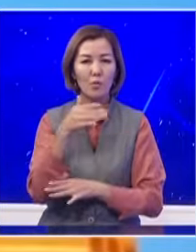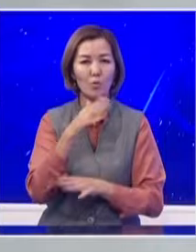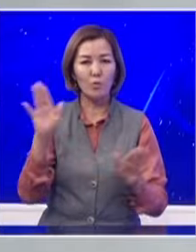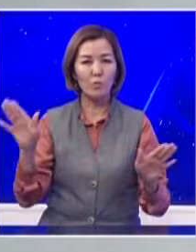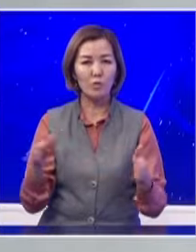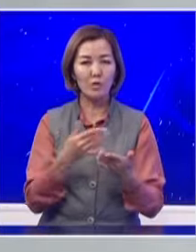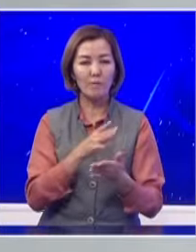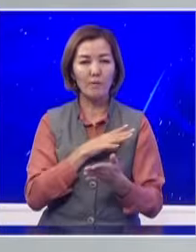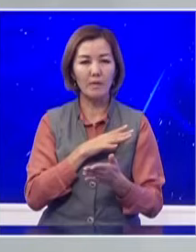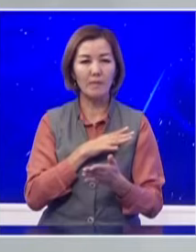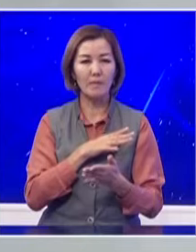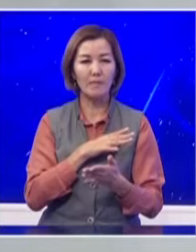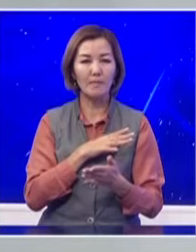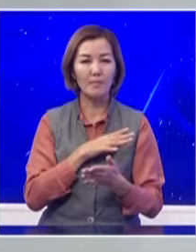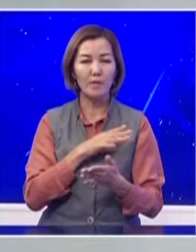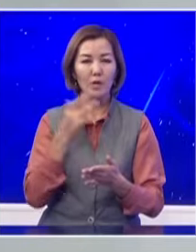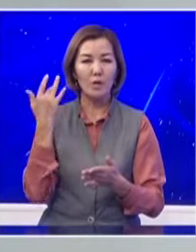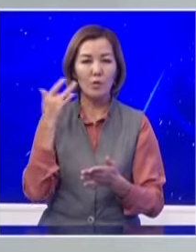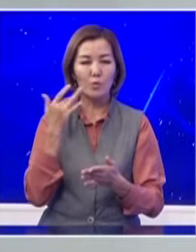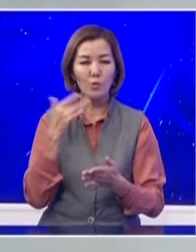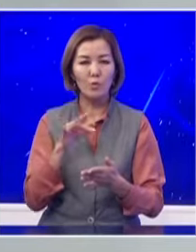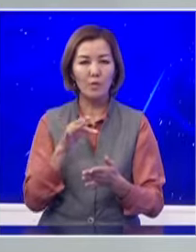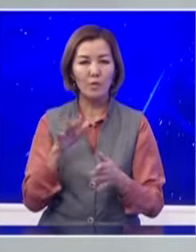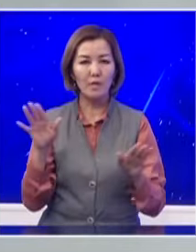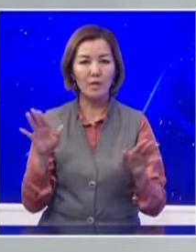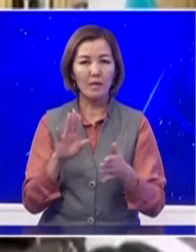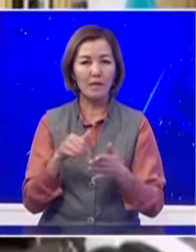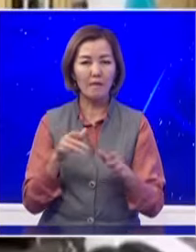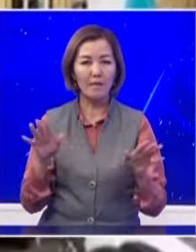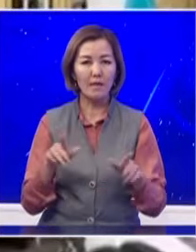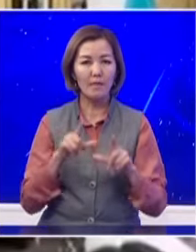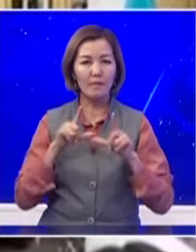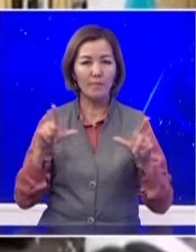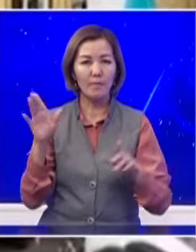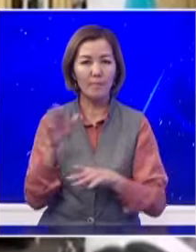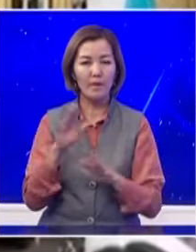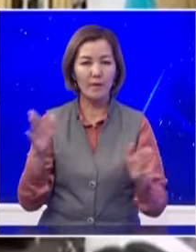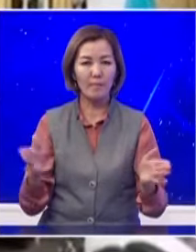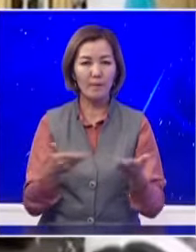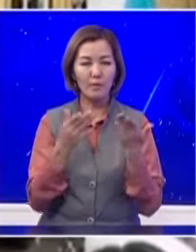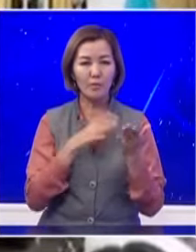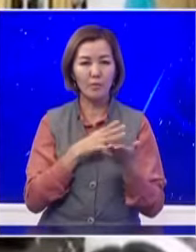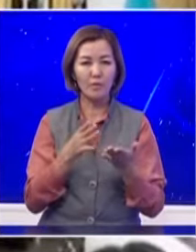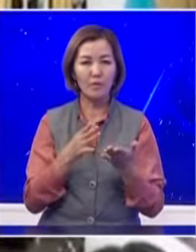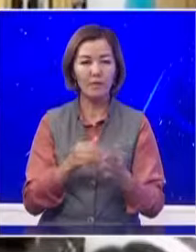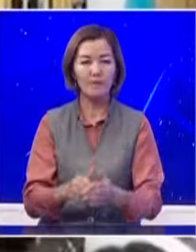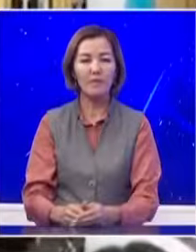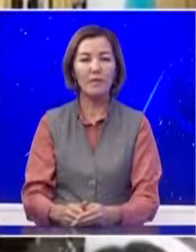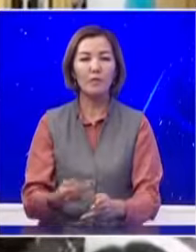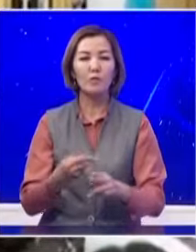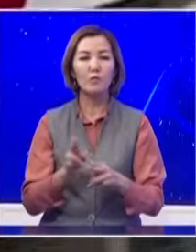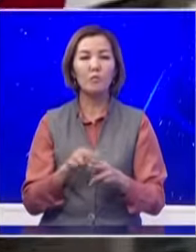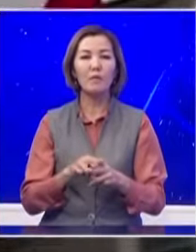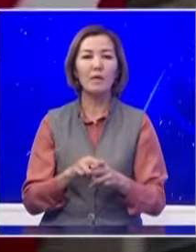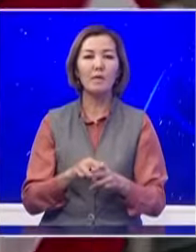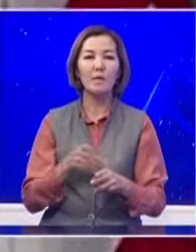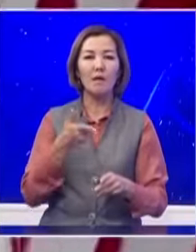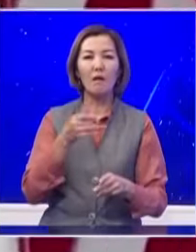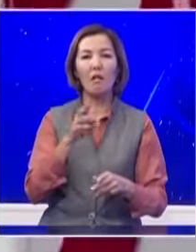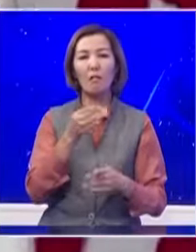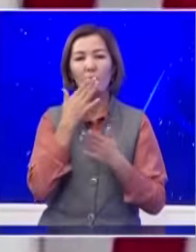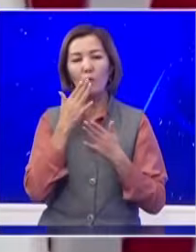Ал Нью-Йоркте еліміздің әнұраны шырқалып, байрағын көтеру рәсімі өтті. Оған қала мэрі Эрик Адамс та қатысты. Сонымен қатар Геннадий